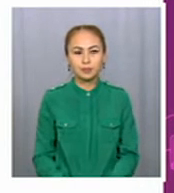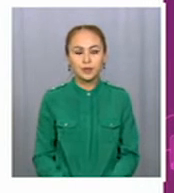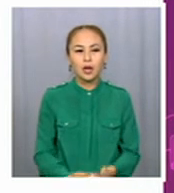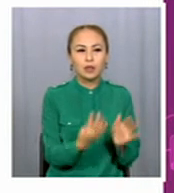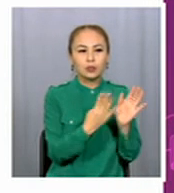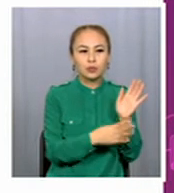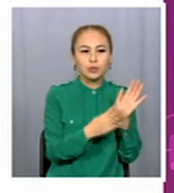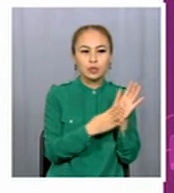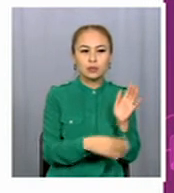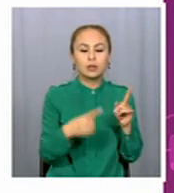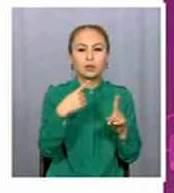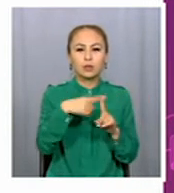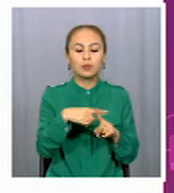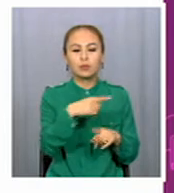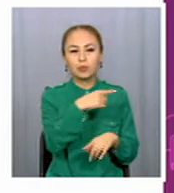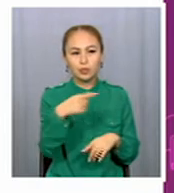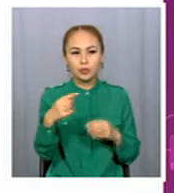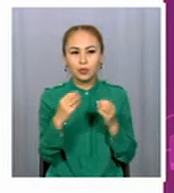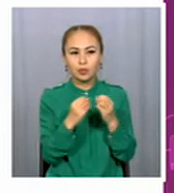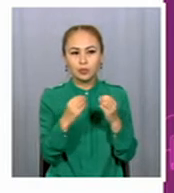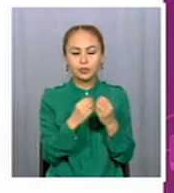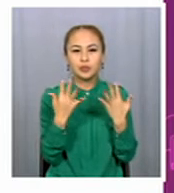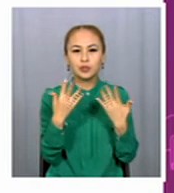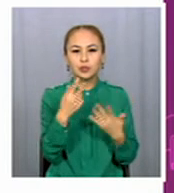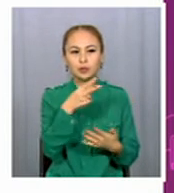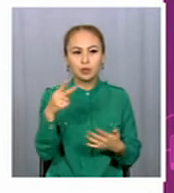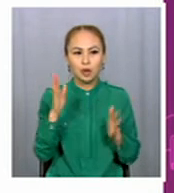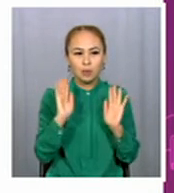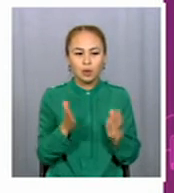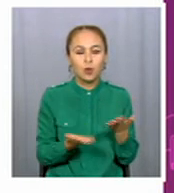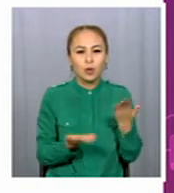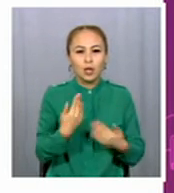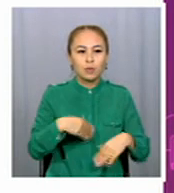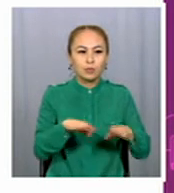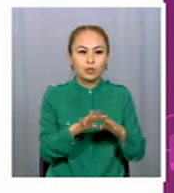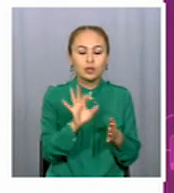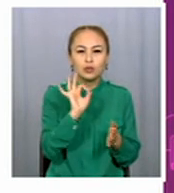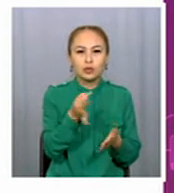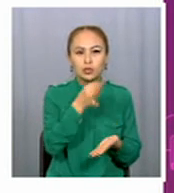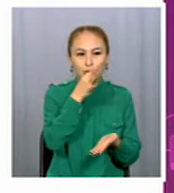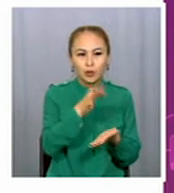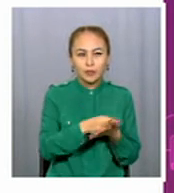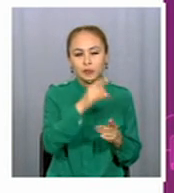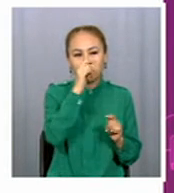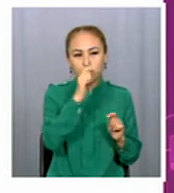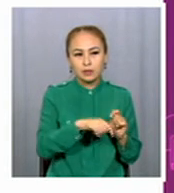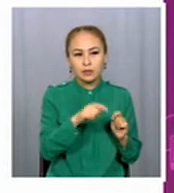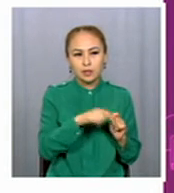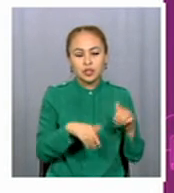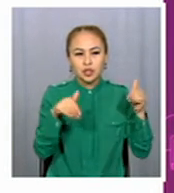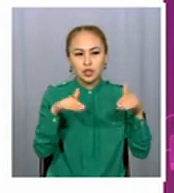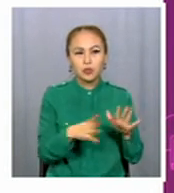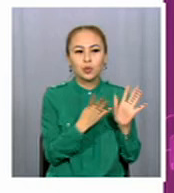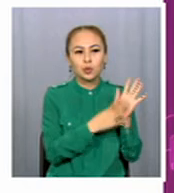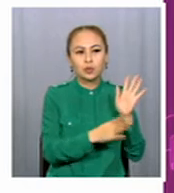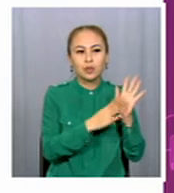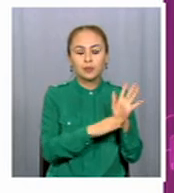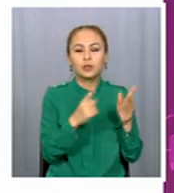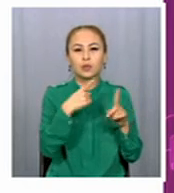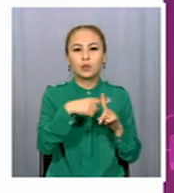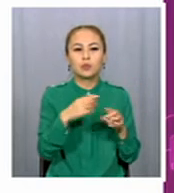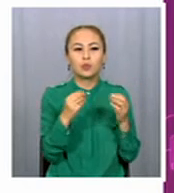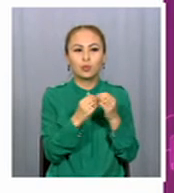10 теңгенің айырмасының мәні неше теңгеге тең? Олай болса, дұрыс жауап тексерейік. Шешуі 90 теңге мен 10 теңгенің айырмасының